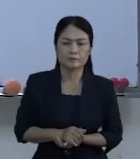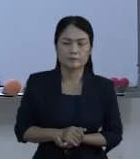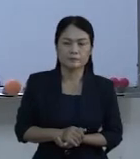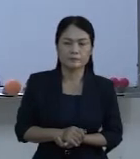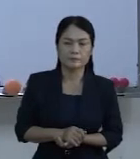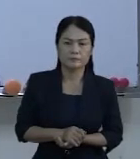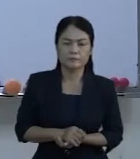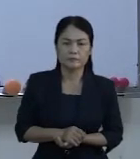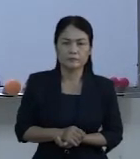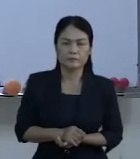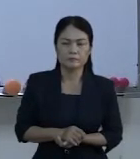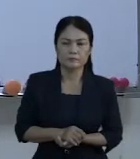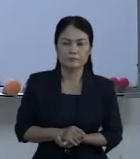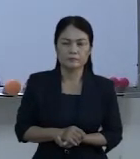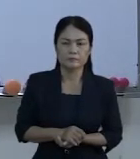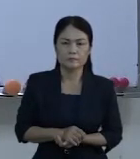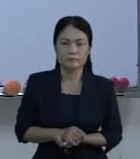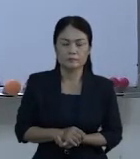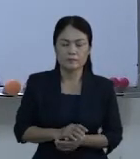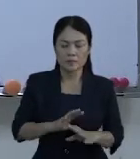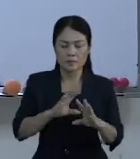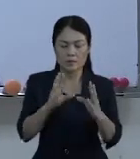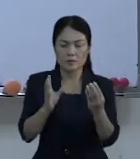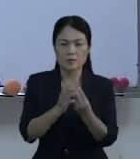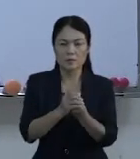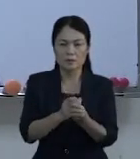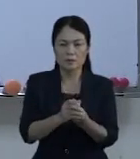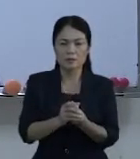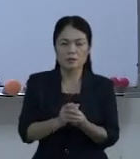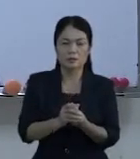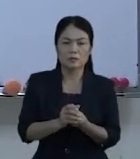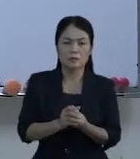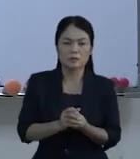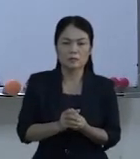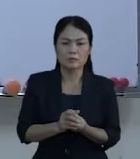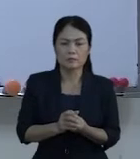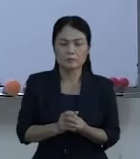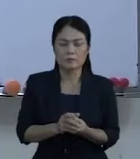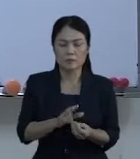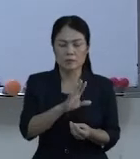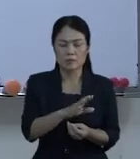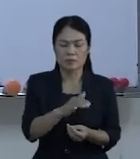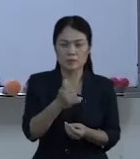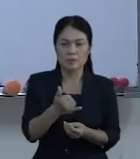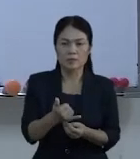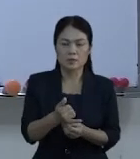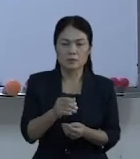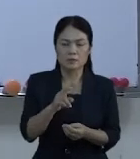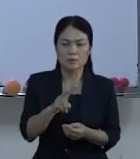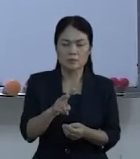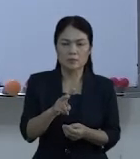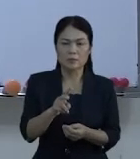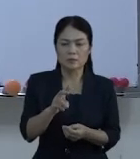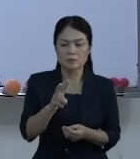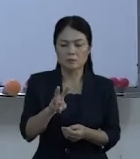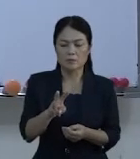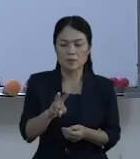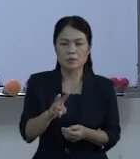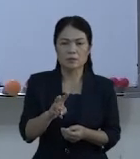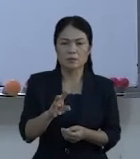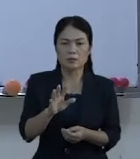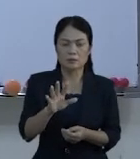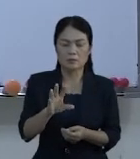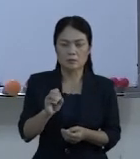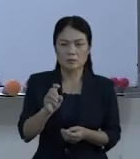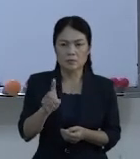sàn chẳng sợ cái tới chùm nuốn pram liên pram muối sàn pi mến bảy bốn